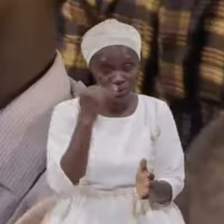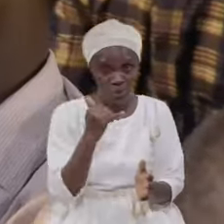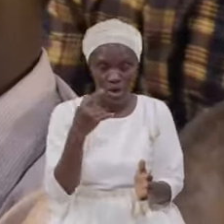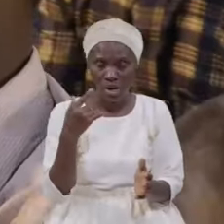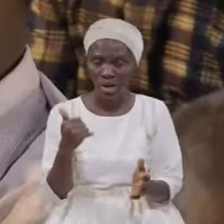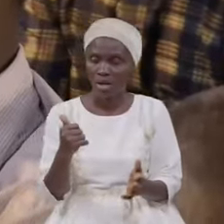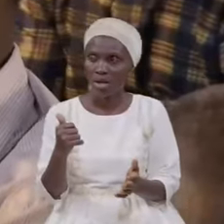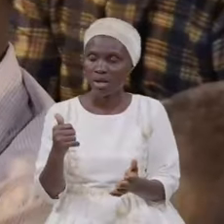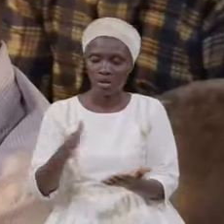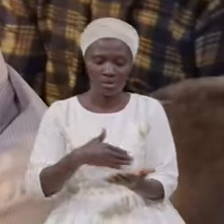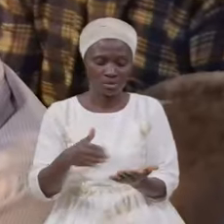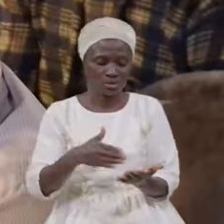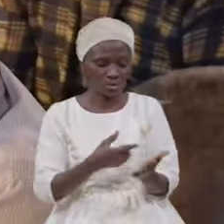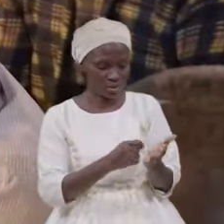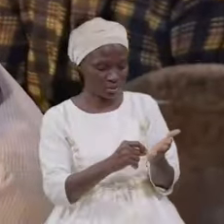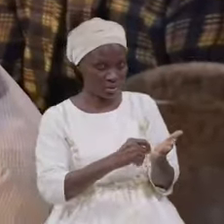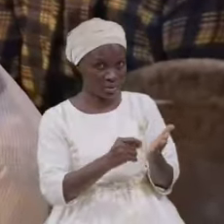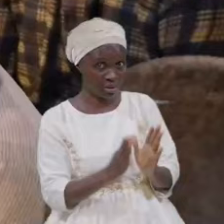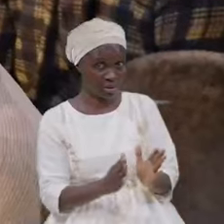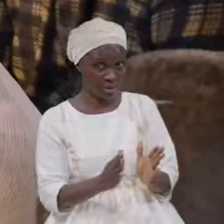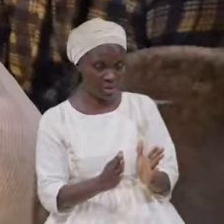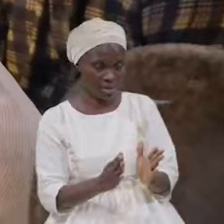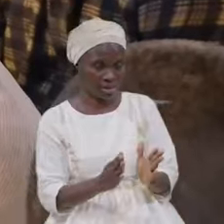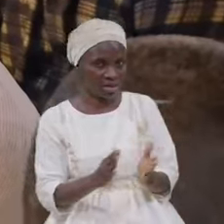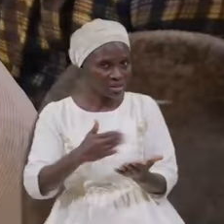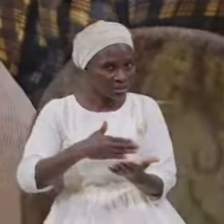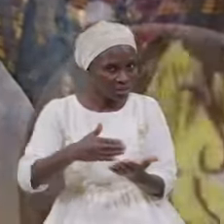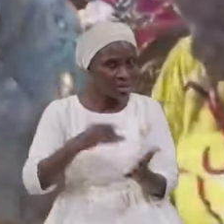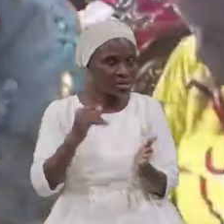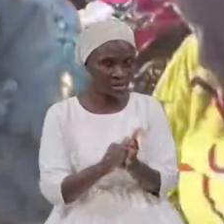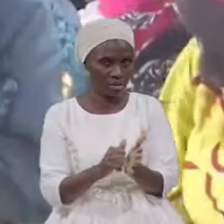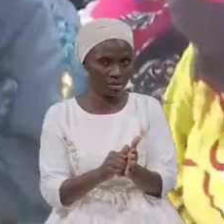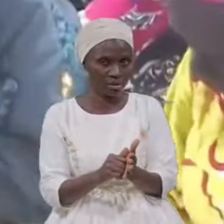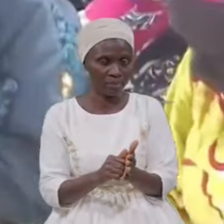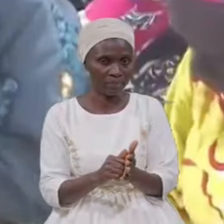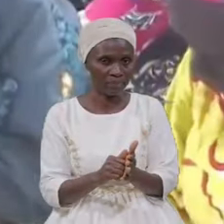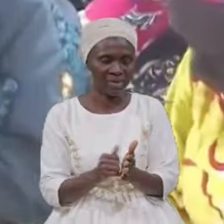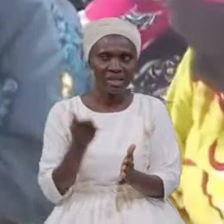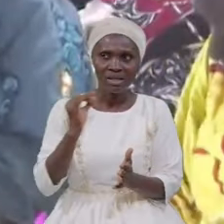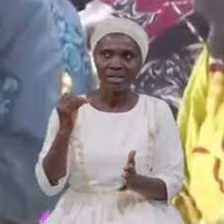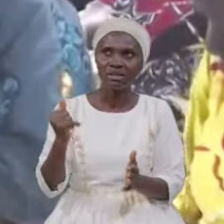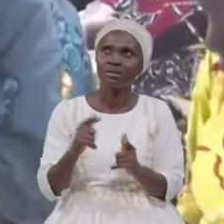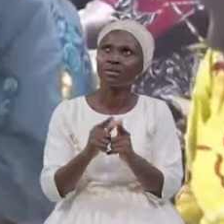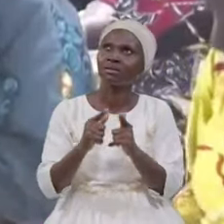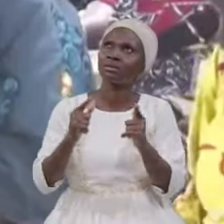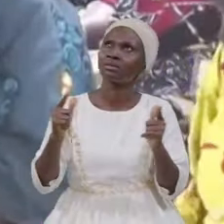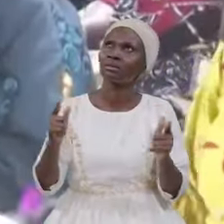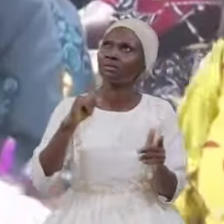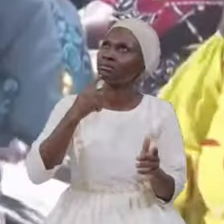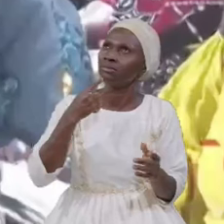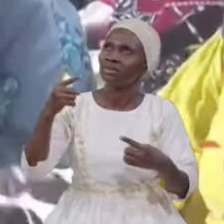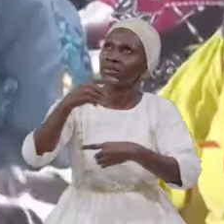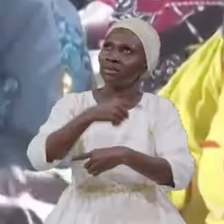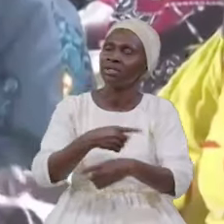le chantre l'a dit, le psalmiste a dit, il y a un grand jour qui vient. Un grand jour